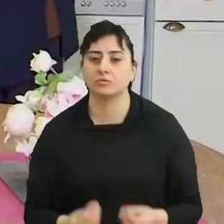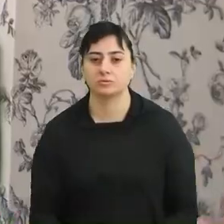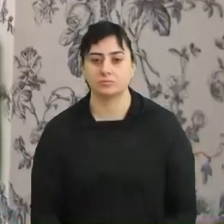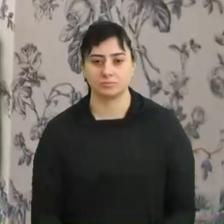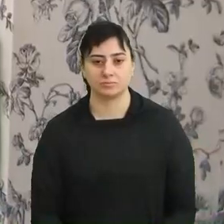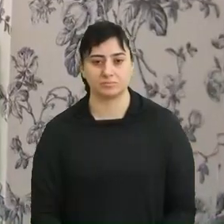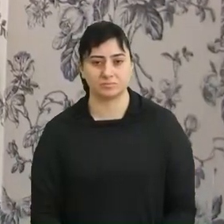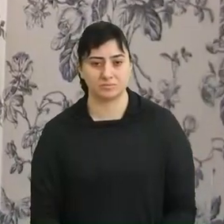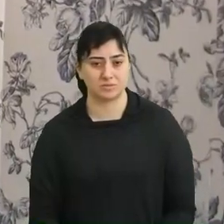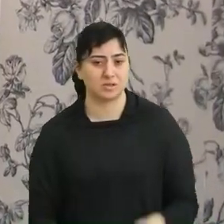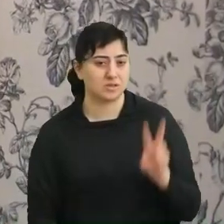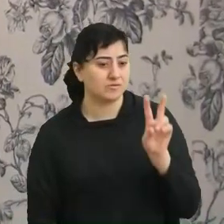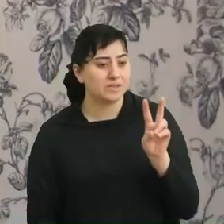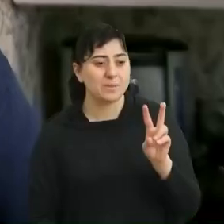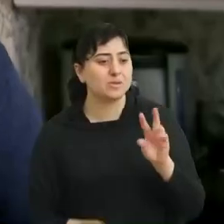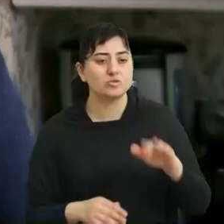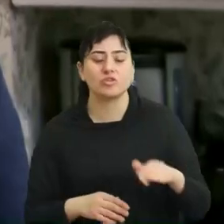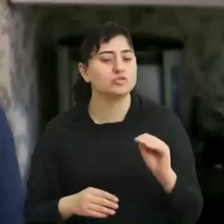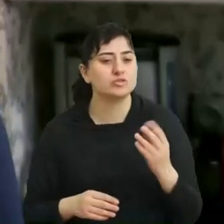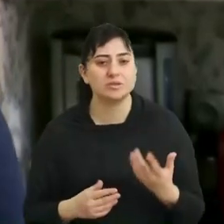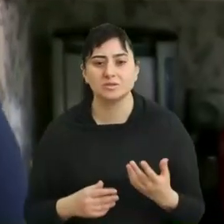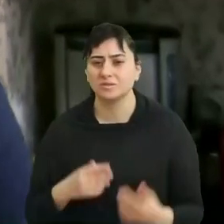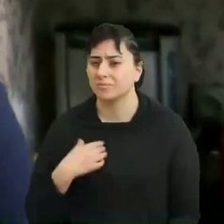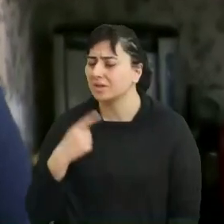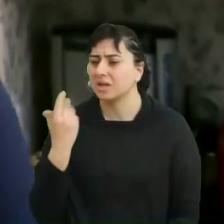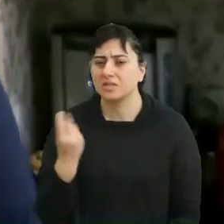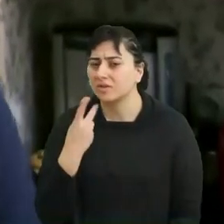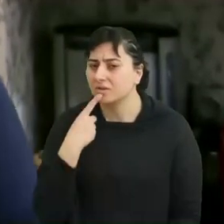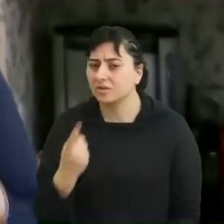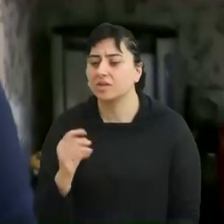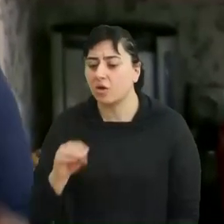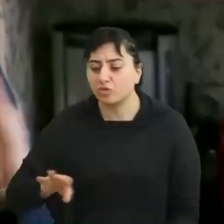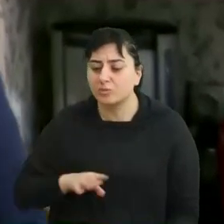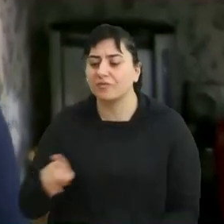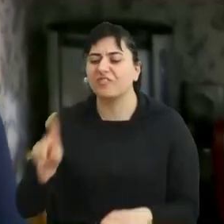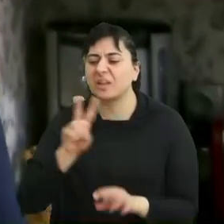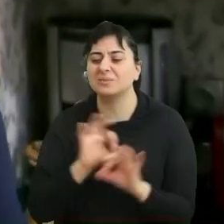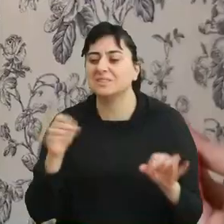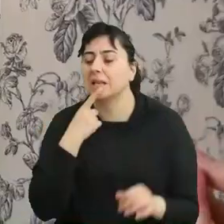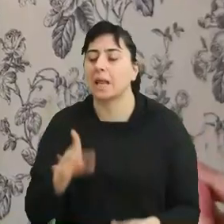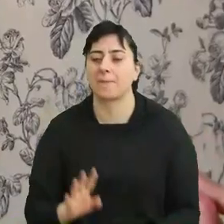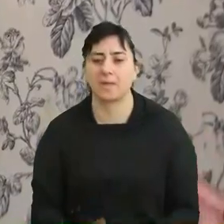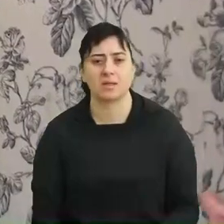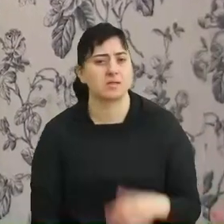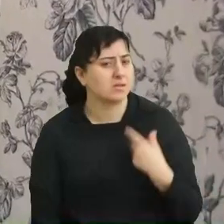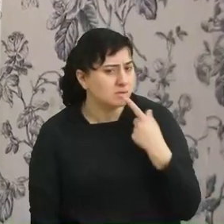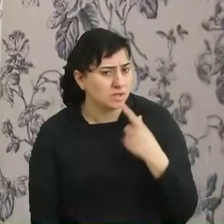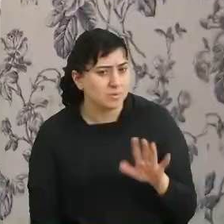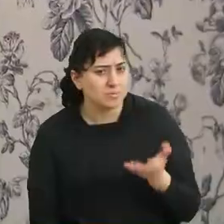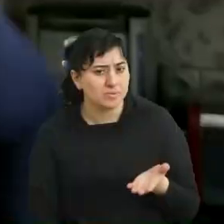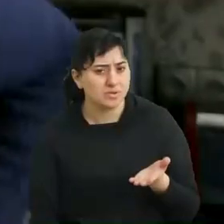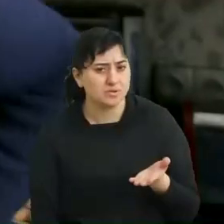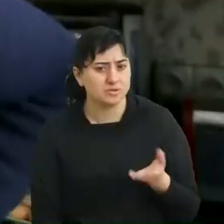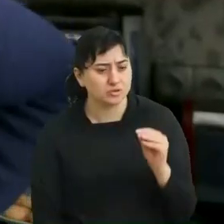he? Vitamin şerbatı nerede? Ya ben sana kaç kere dedim yavruma vitaminsiz deme diye. Nasıl demeyeyim ya?